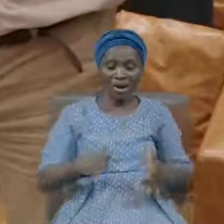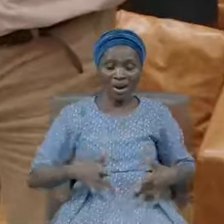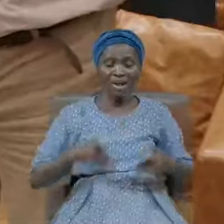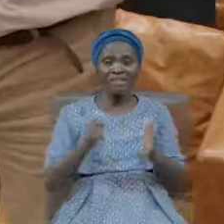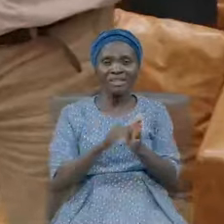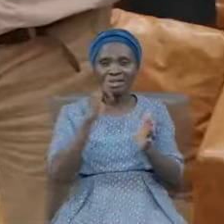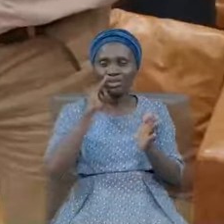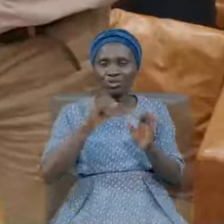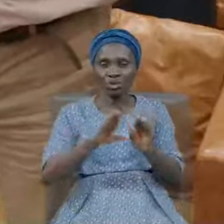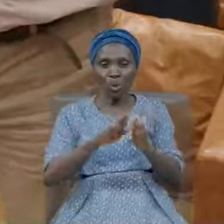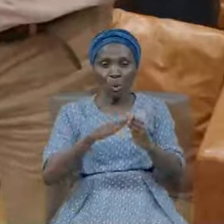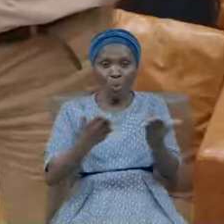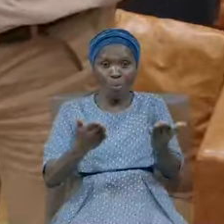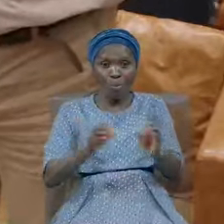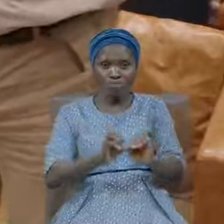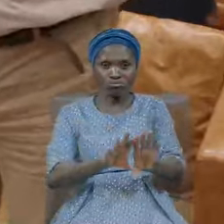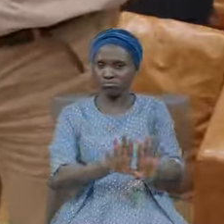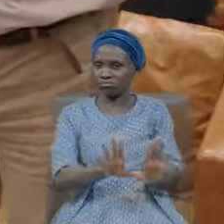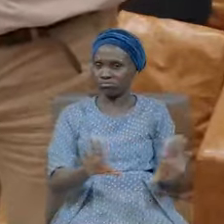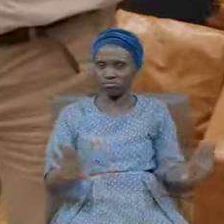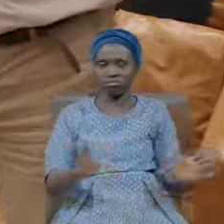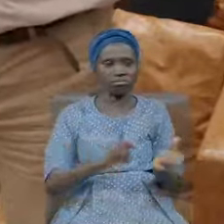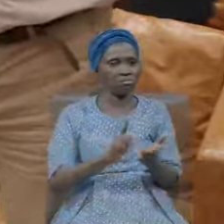piété transparente.